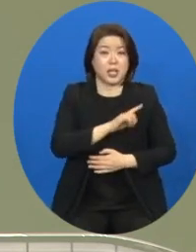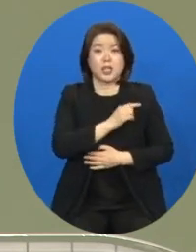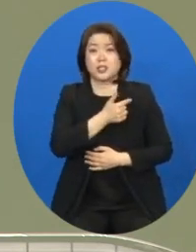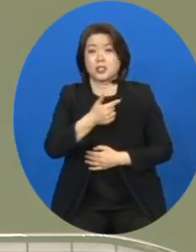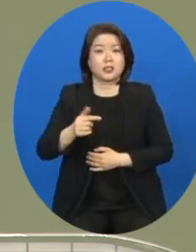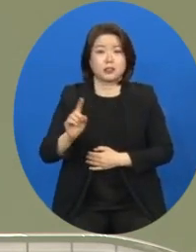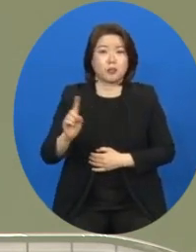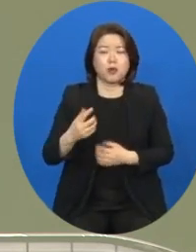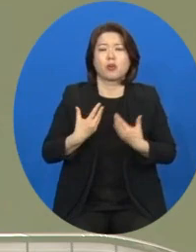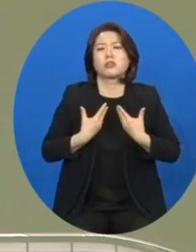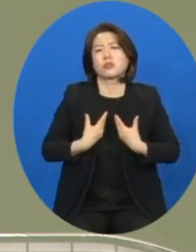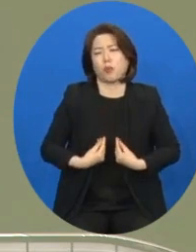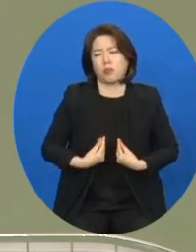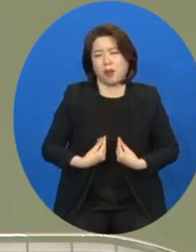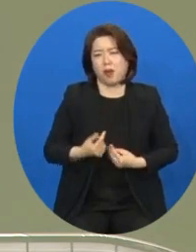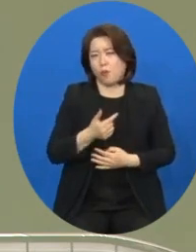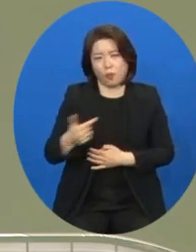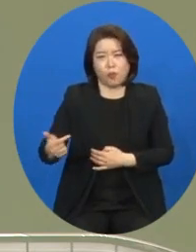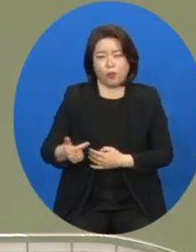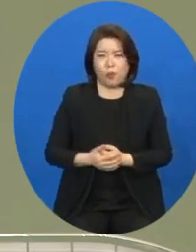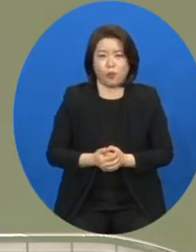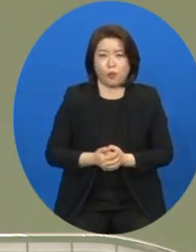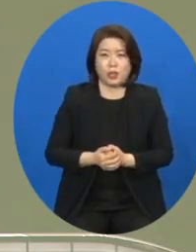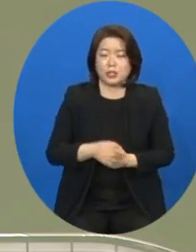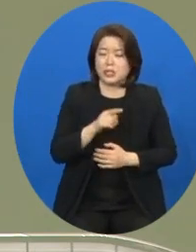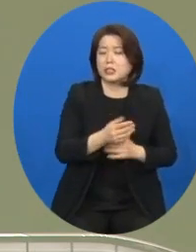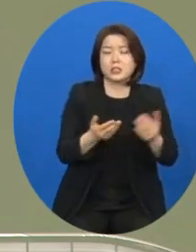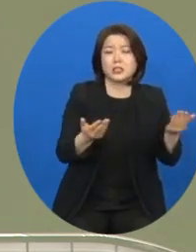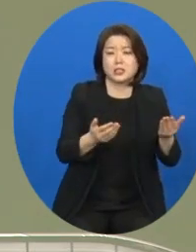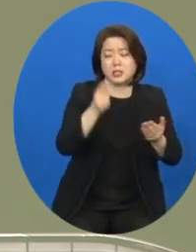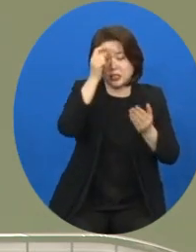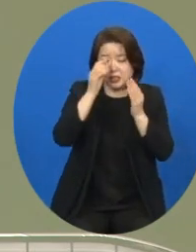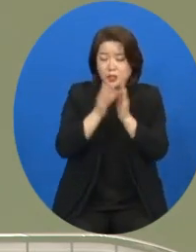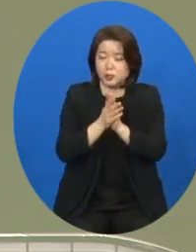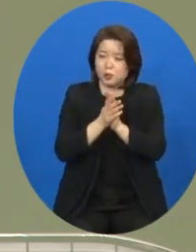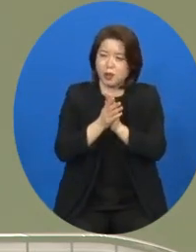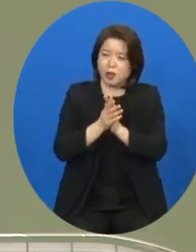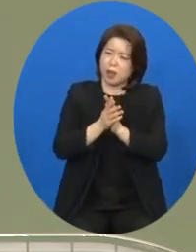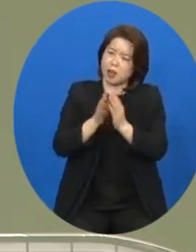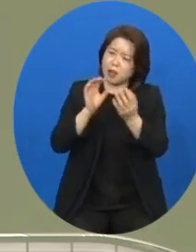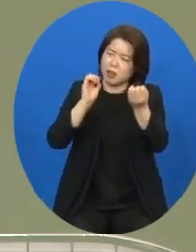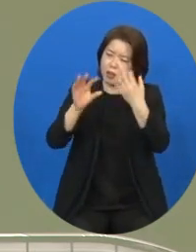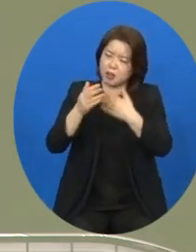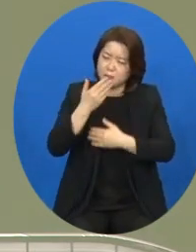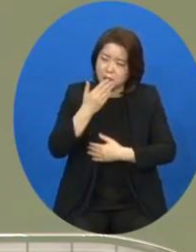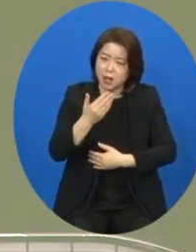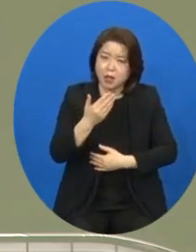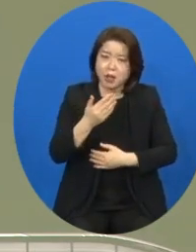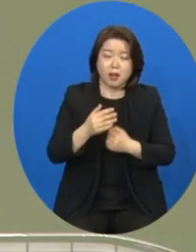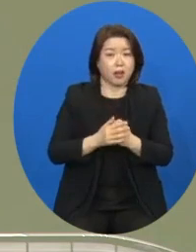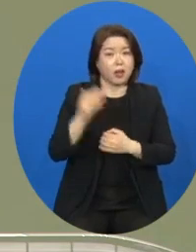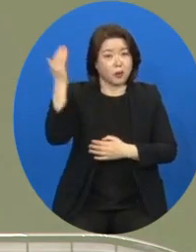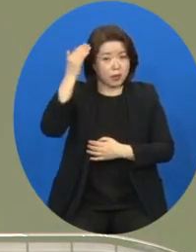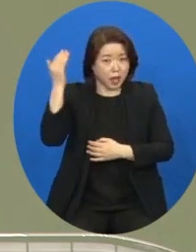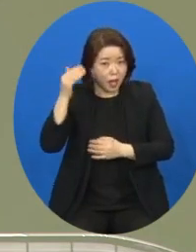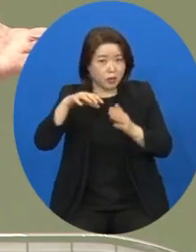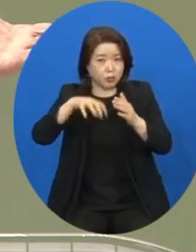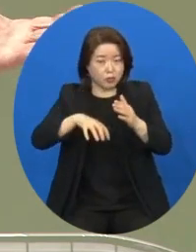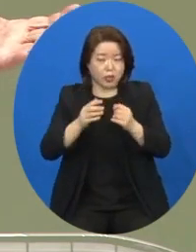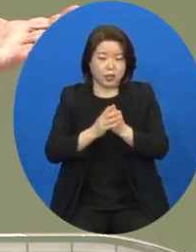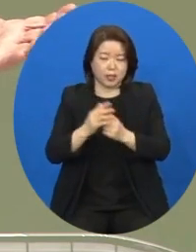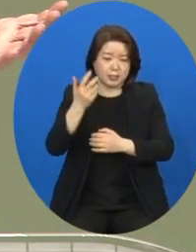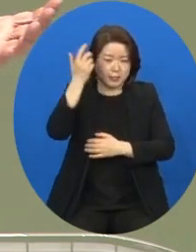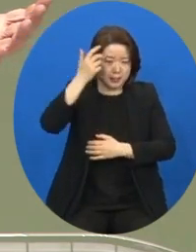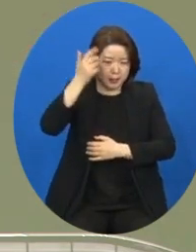것은 절망감이에요. 이 일이, 이 기도가 응답이 될까? 우리나라에 영적인